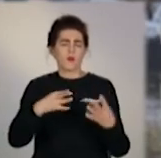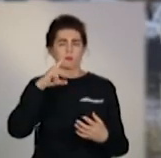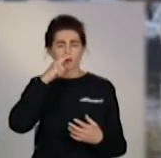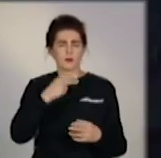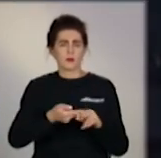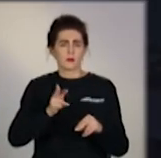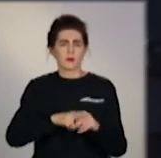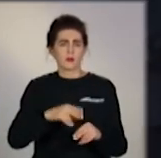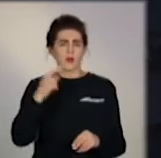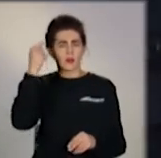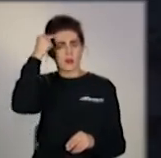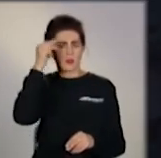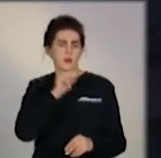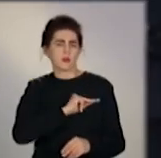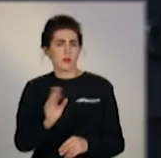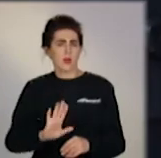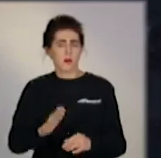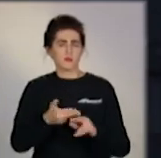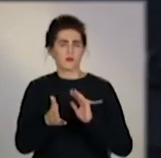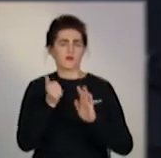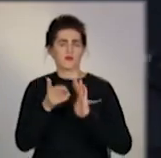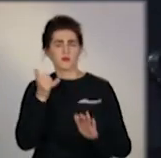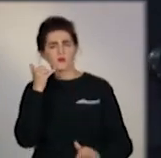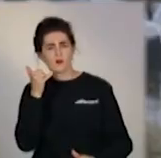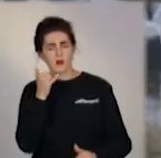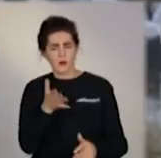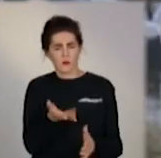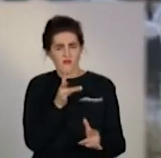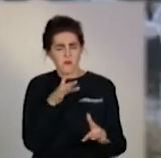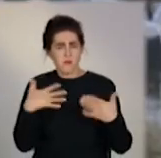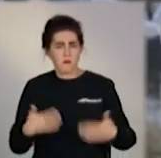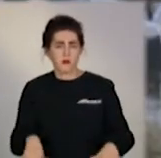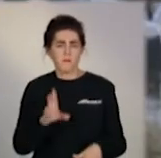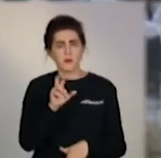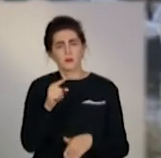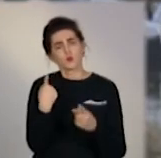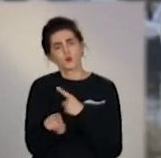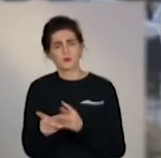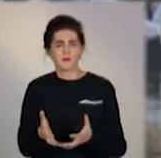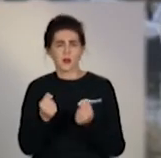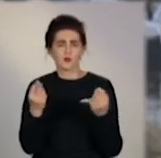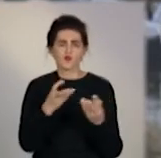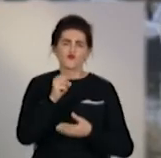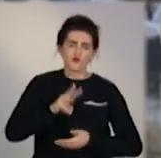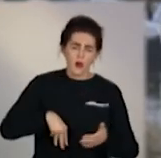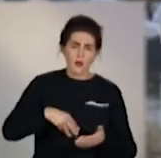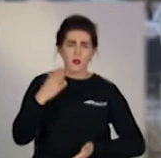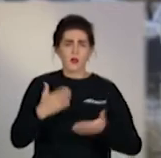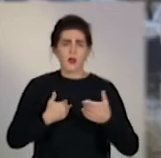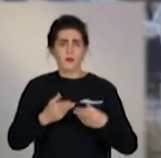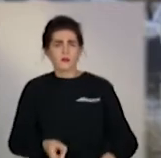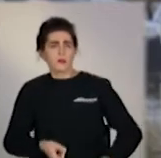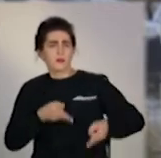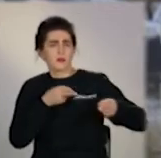перебувала, не усвідомлювала свої дії. Такі жарти можуть обернутися, проблема не тільки в штрафах, а в тому, що коли екіпаж поїхав